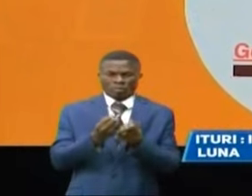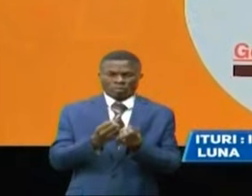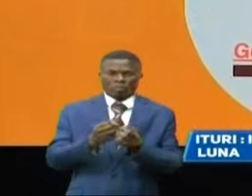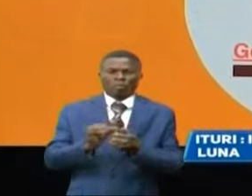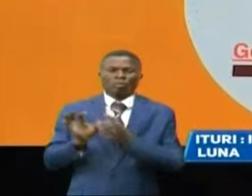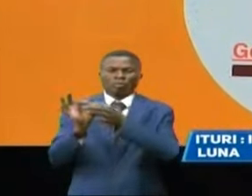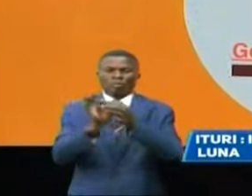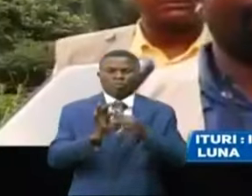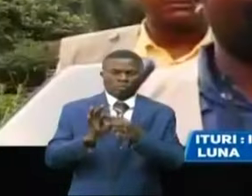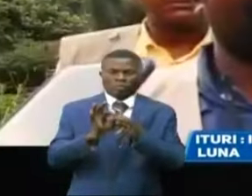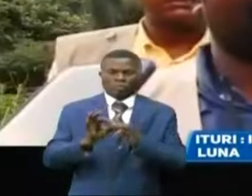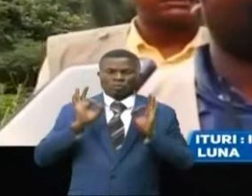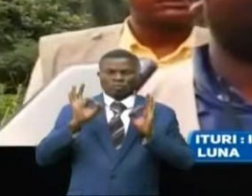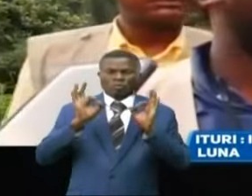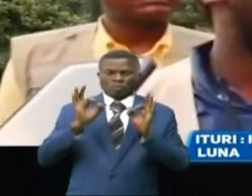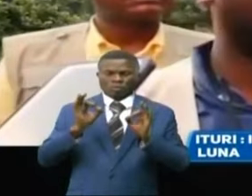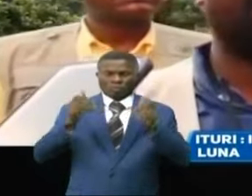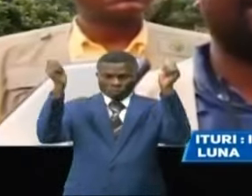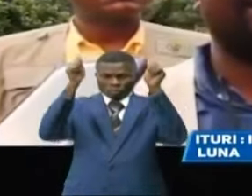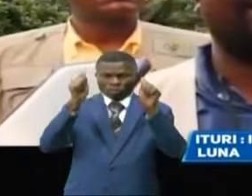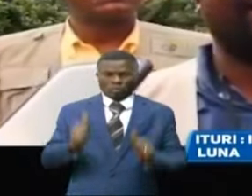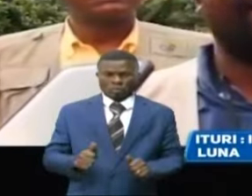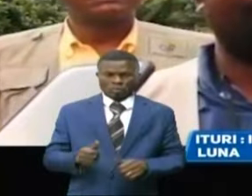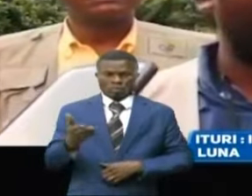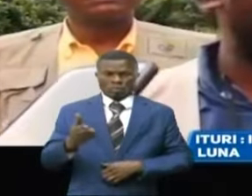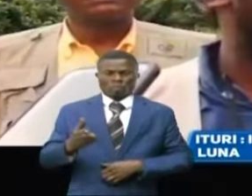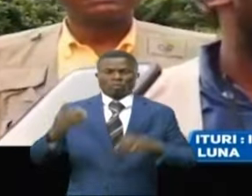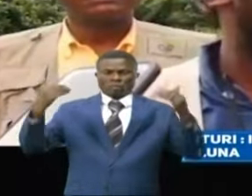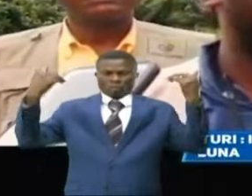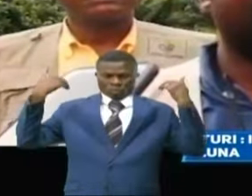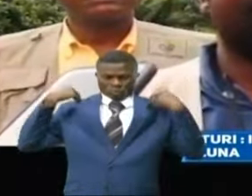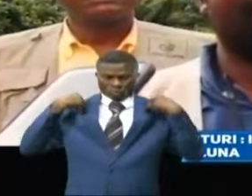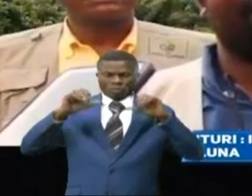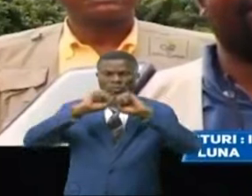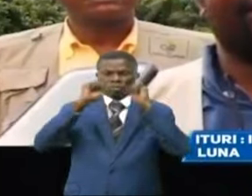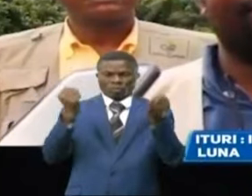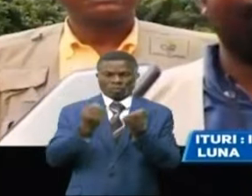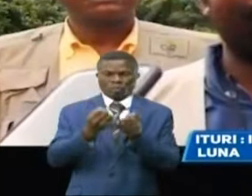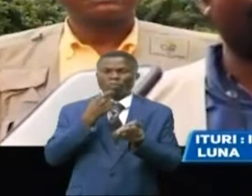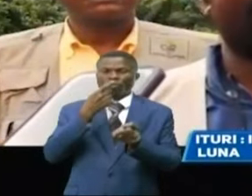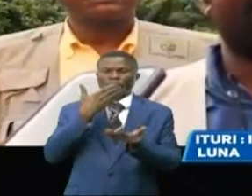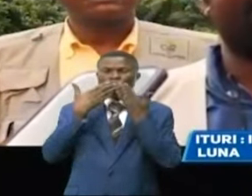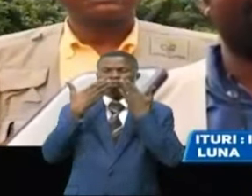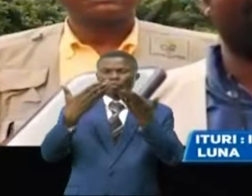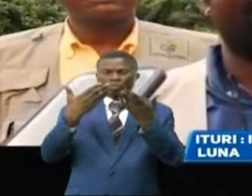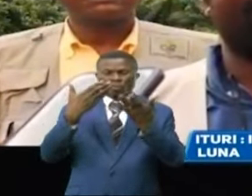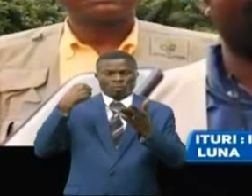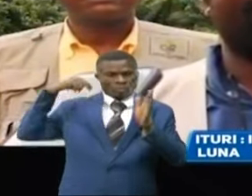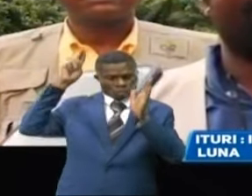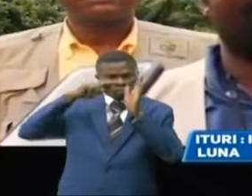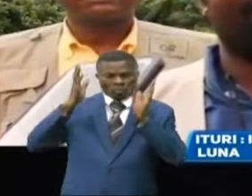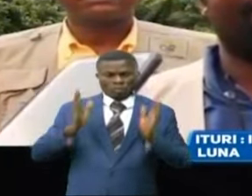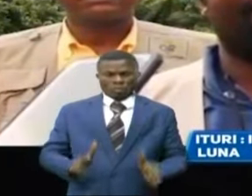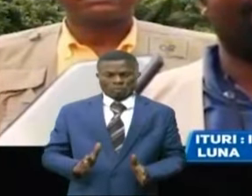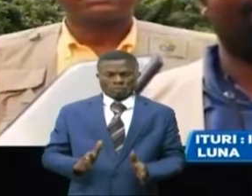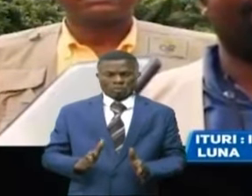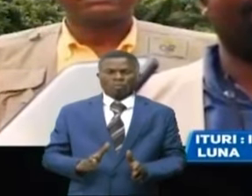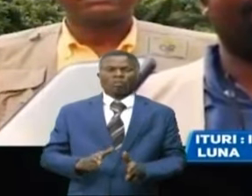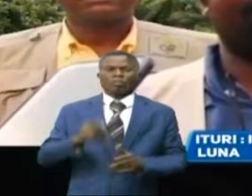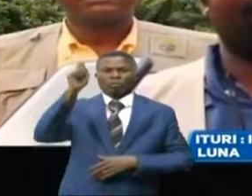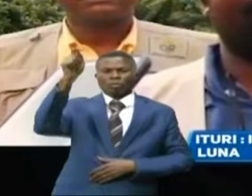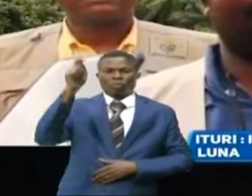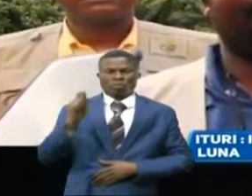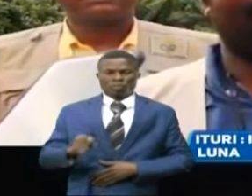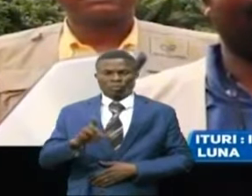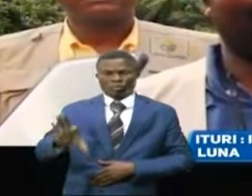Africa SRL. Le directeur technique de cette société remercie le gouvernement militaire d'avoir jeté son dévolu sur